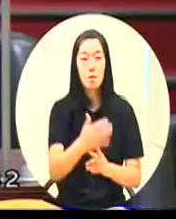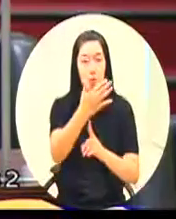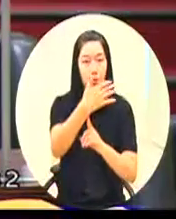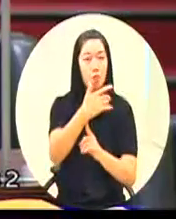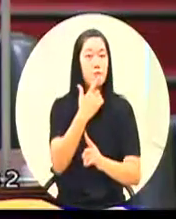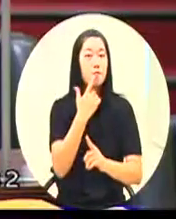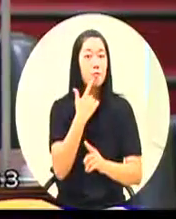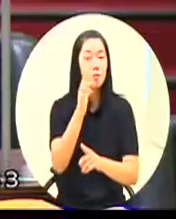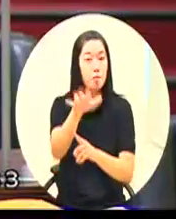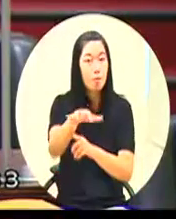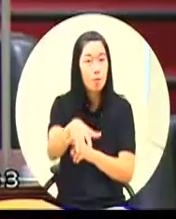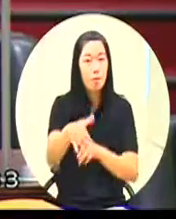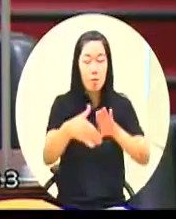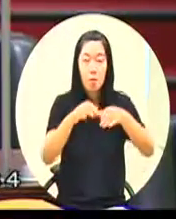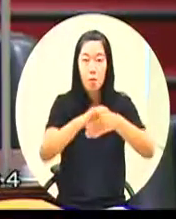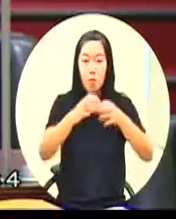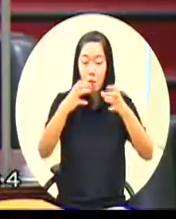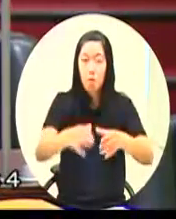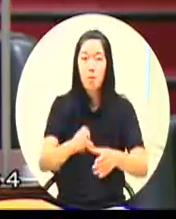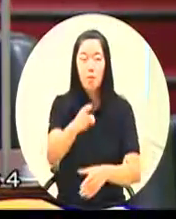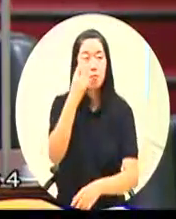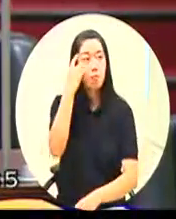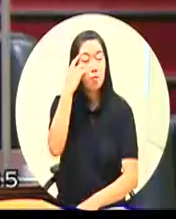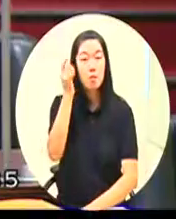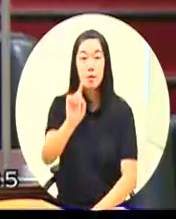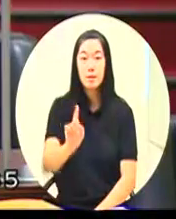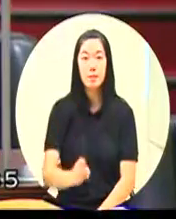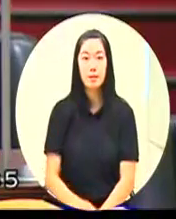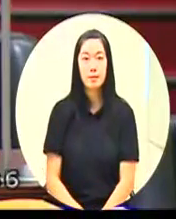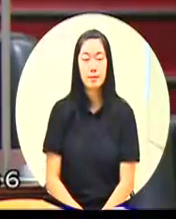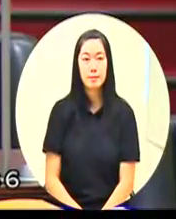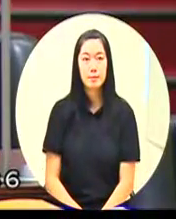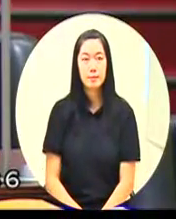想？能不能答一下？